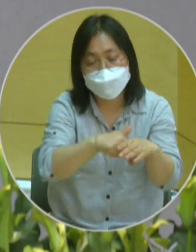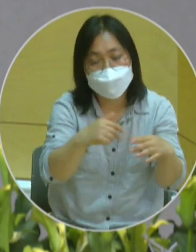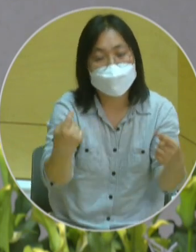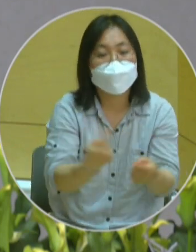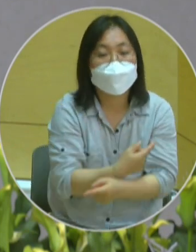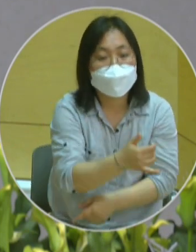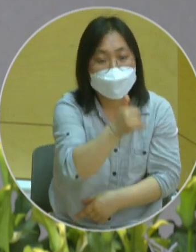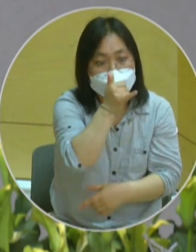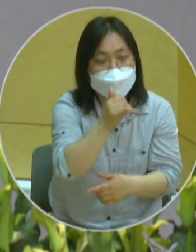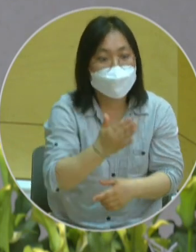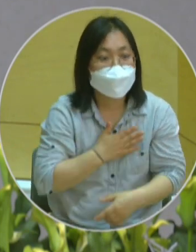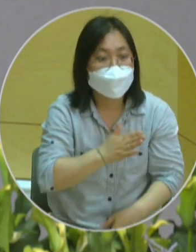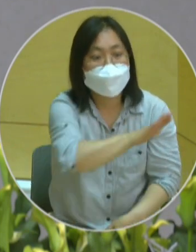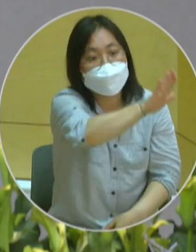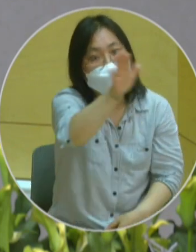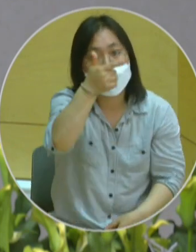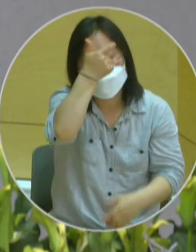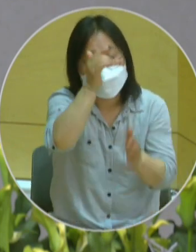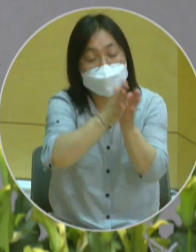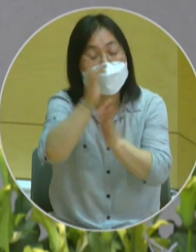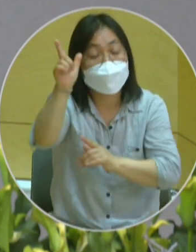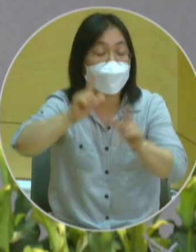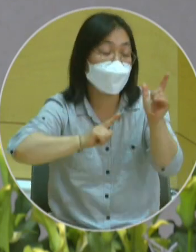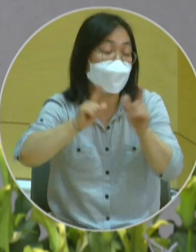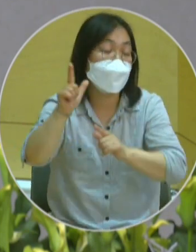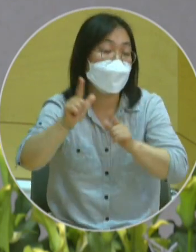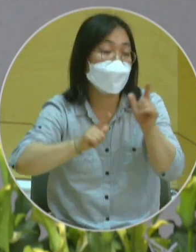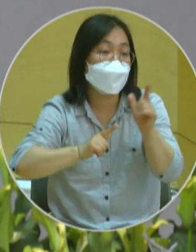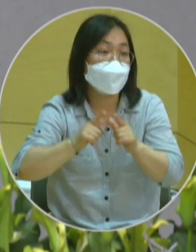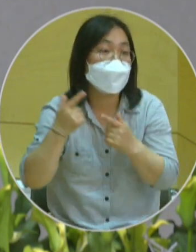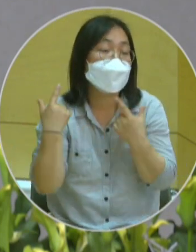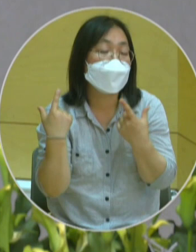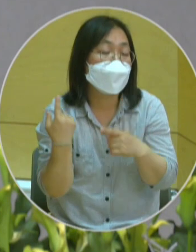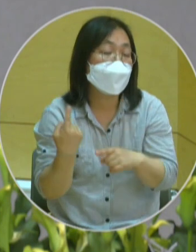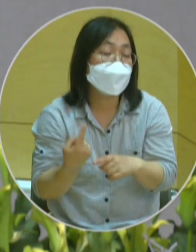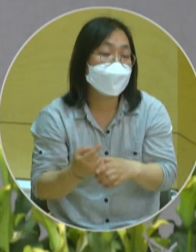저와 여러분의 기도의 패턴과 모습이 그렇게 되어 있다는 거예요.